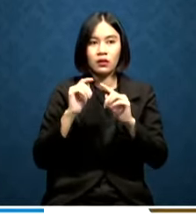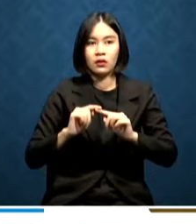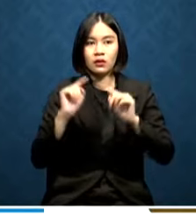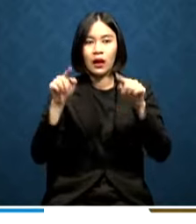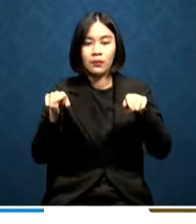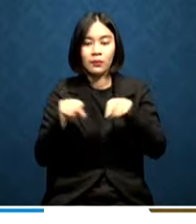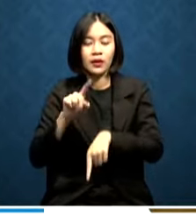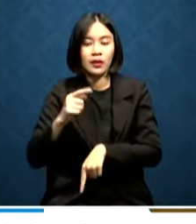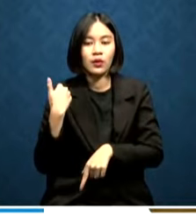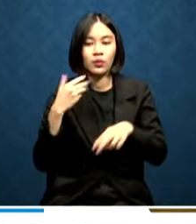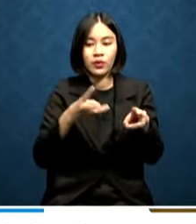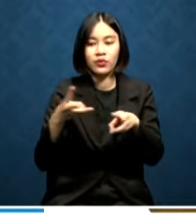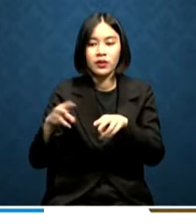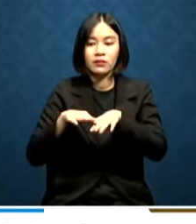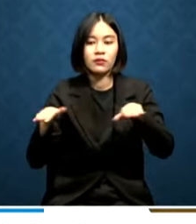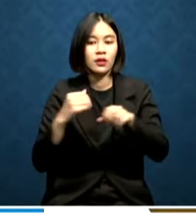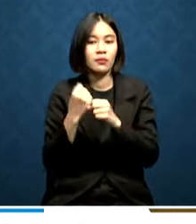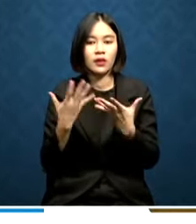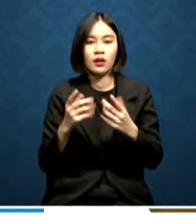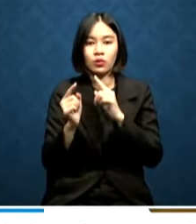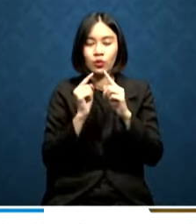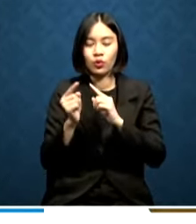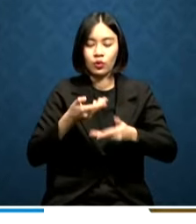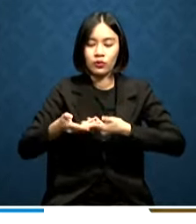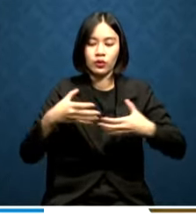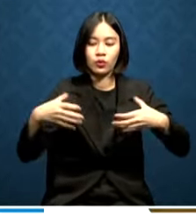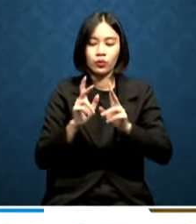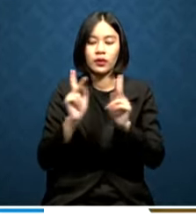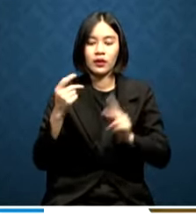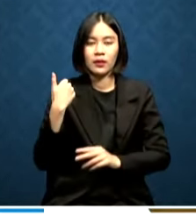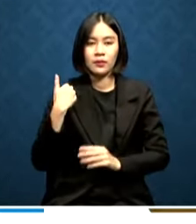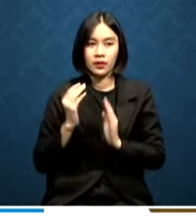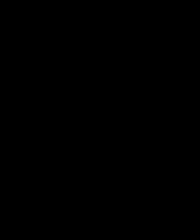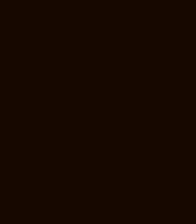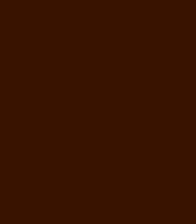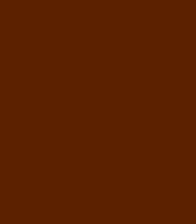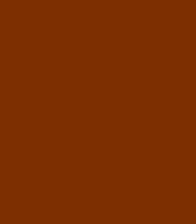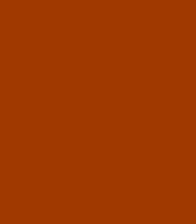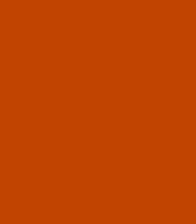กันยังไงมันมีหลักเกณฑ์อยู่เราคุยกันเรื่องนี้ในชั้นกรรมาธิการต้องขออนุญาตท่านประธานครับขอบพระคุณครับ